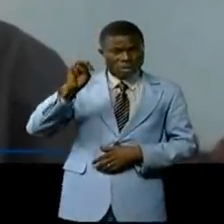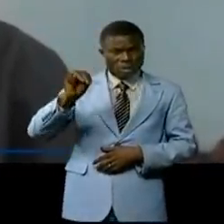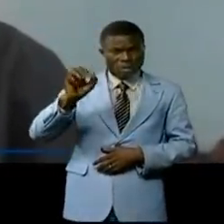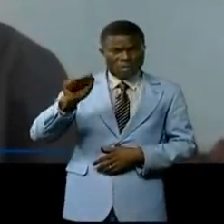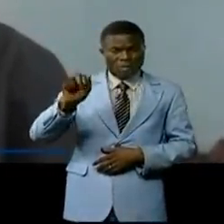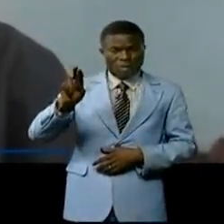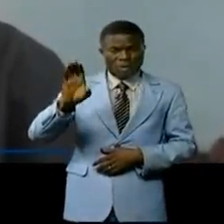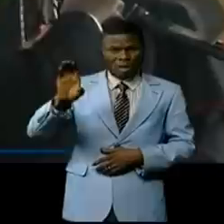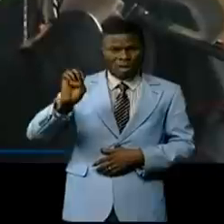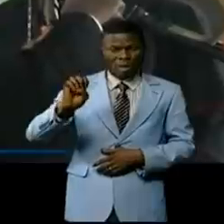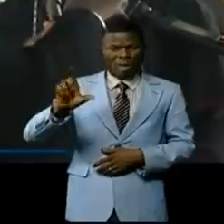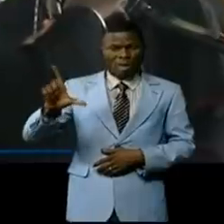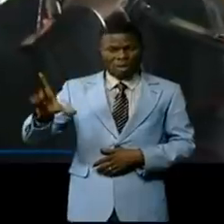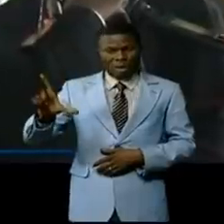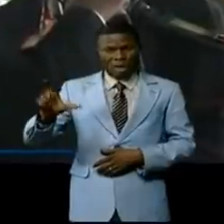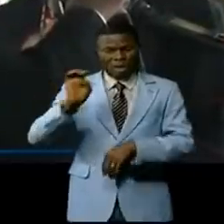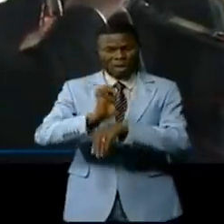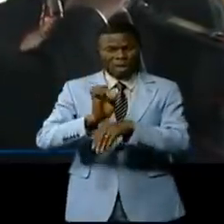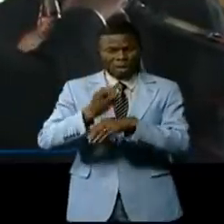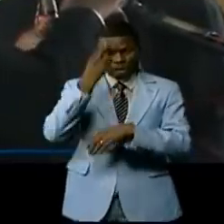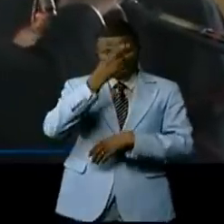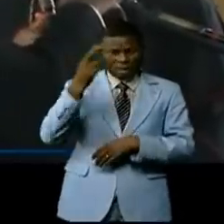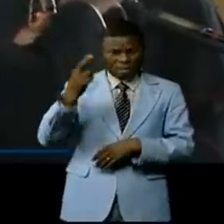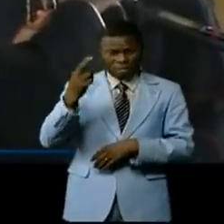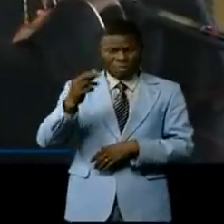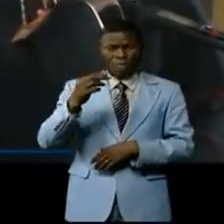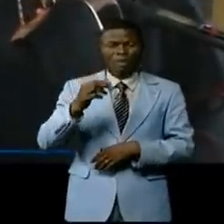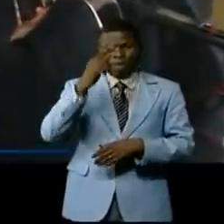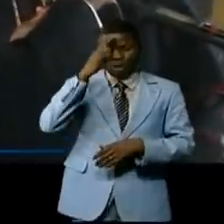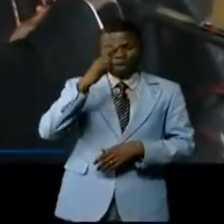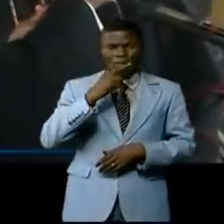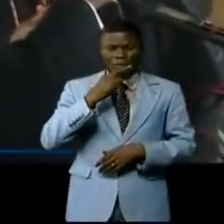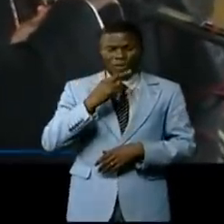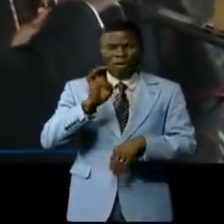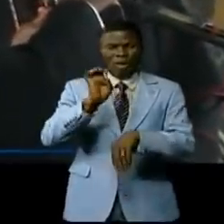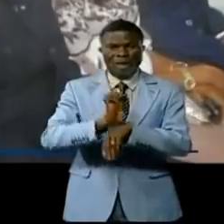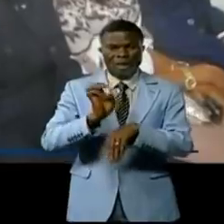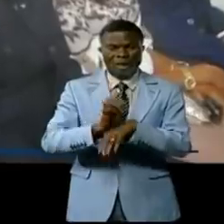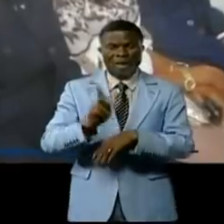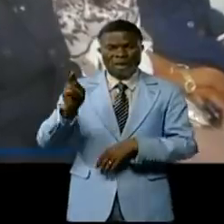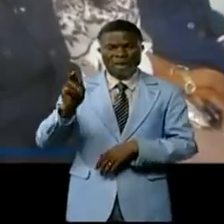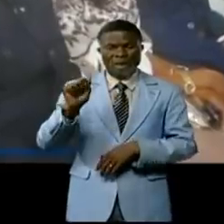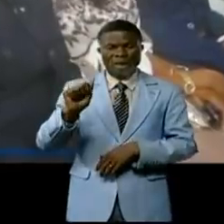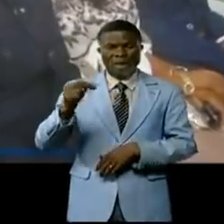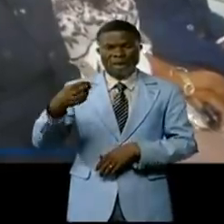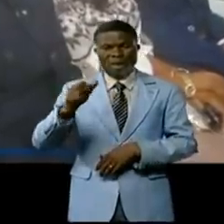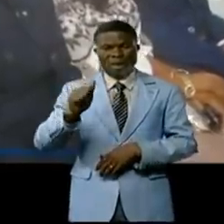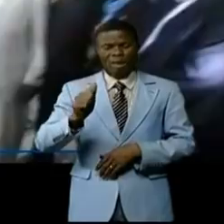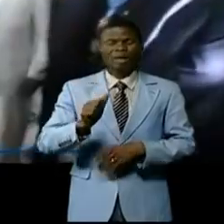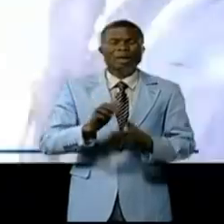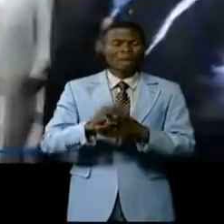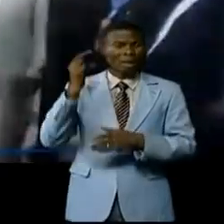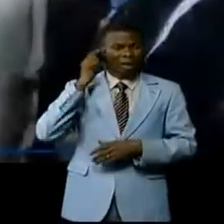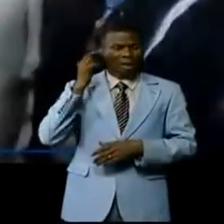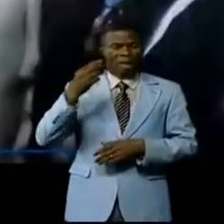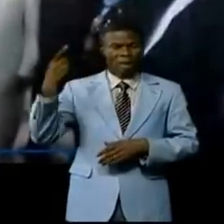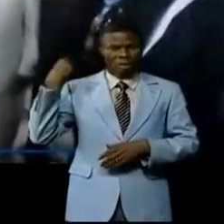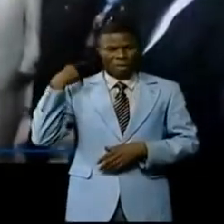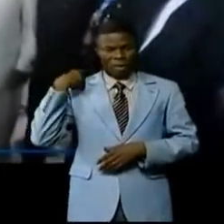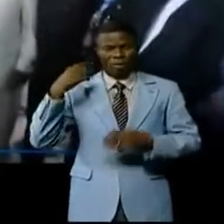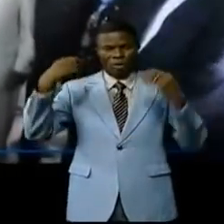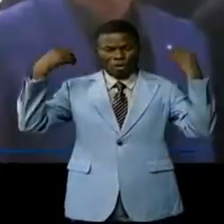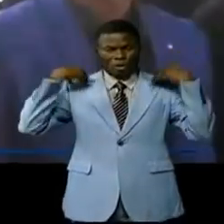archevêque métropolitain de l'église catholique romaine, archidiocèse de Kananga, les députés et ministres provinciaux, chefs